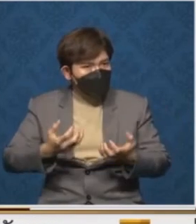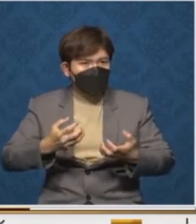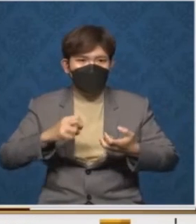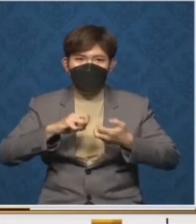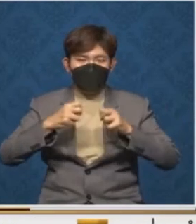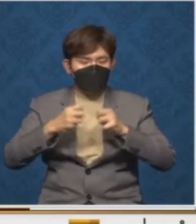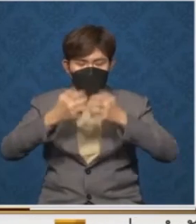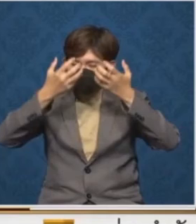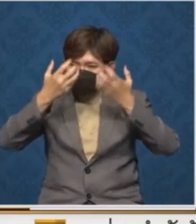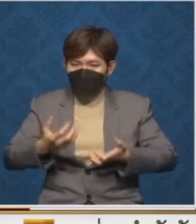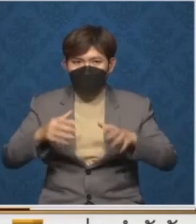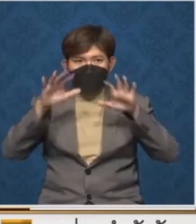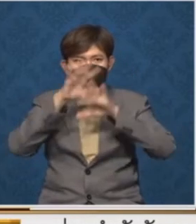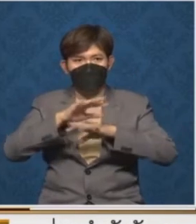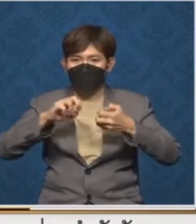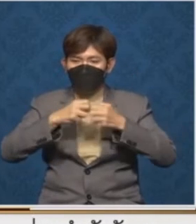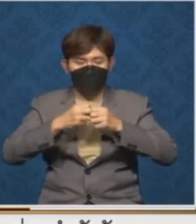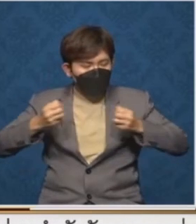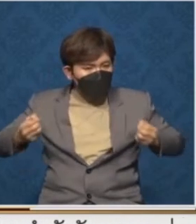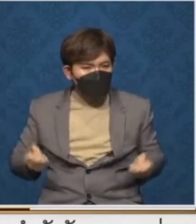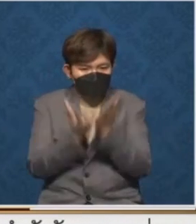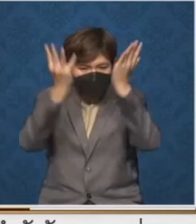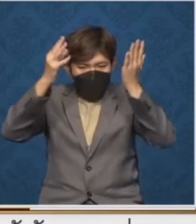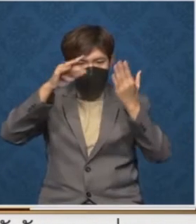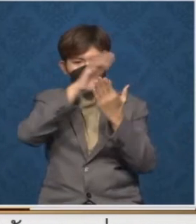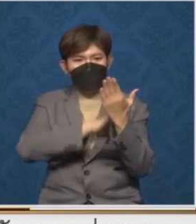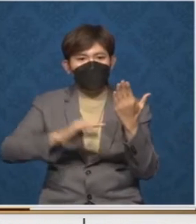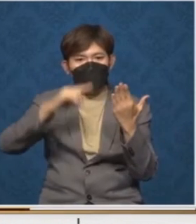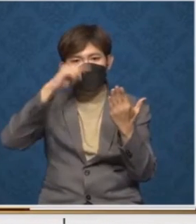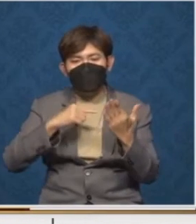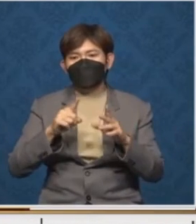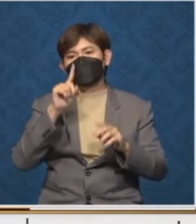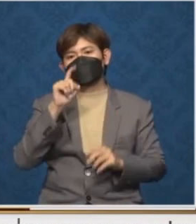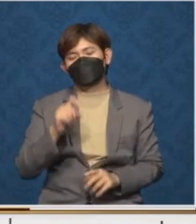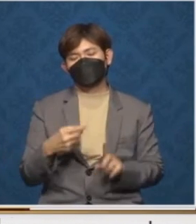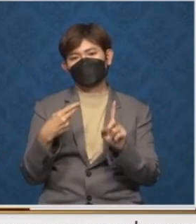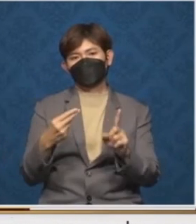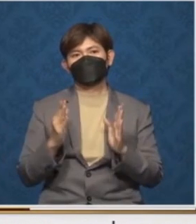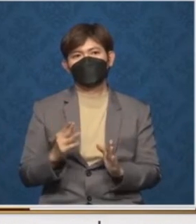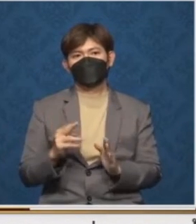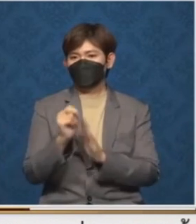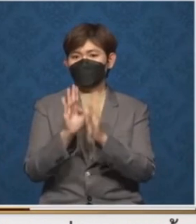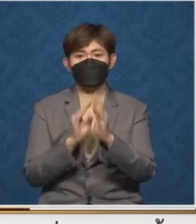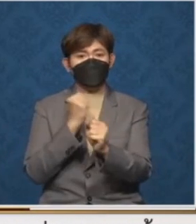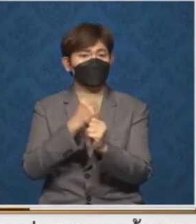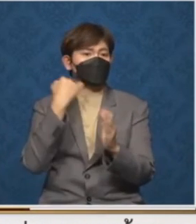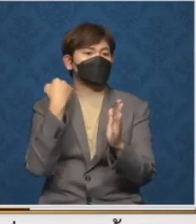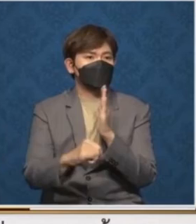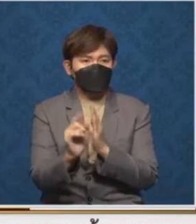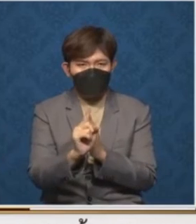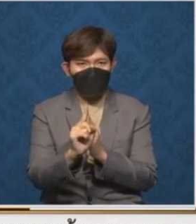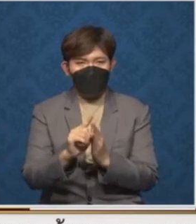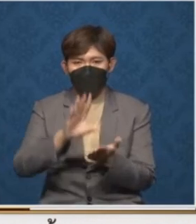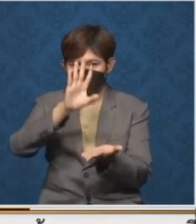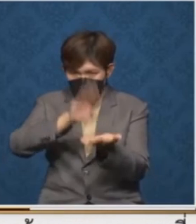ิธุนายน 2564 โดยพนเอก ประยุตจรรม โอชา นายกรมตรีแต่ไปมผลบ้างครัั้งนี้ตั้งแต่วนที่